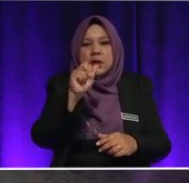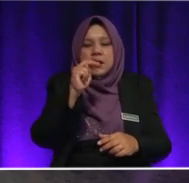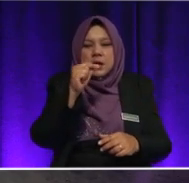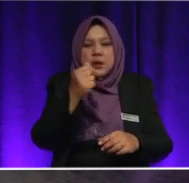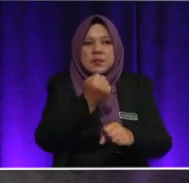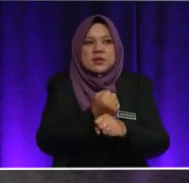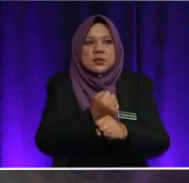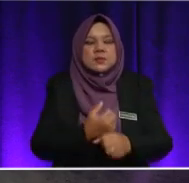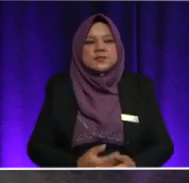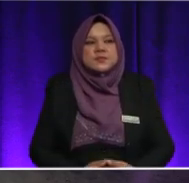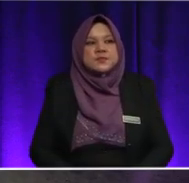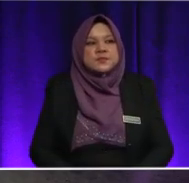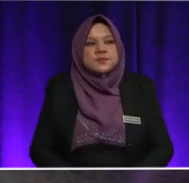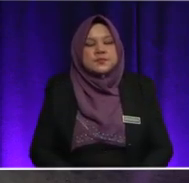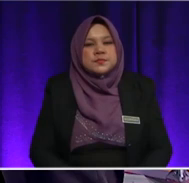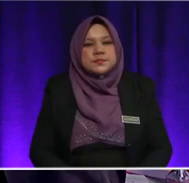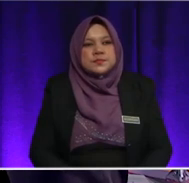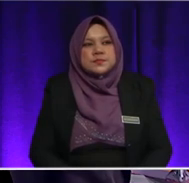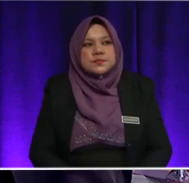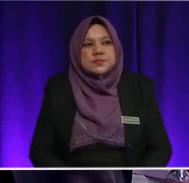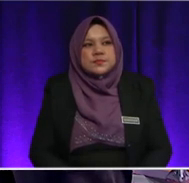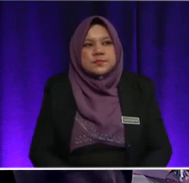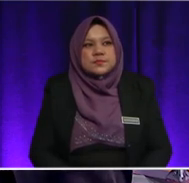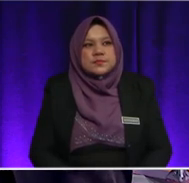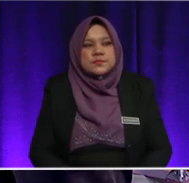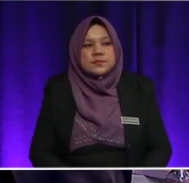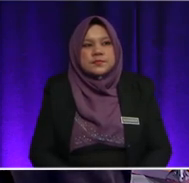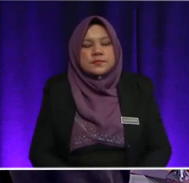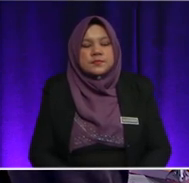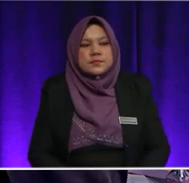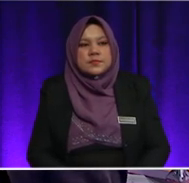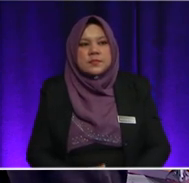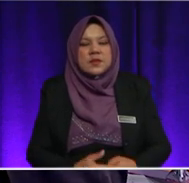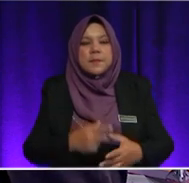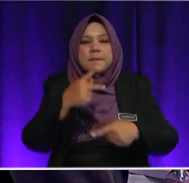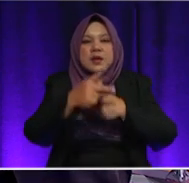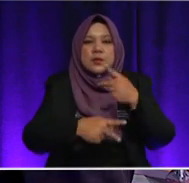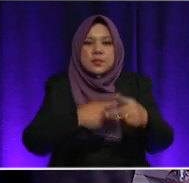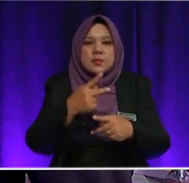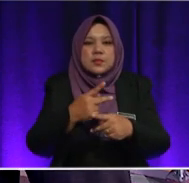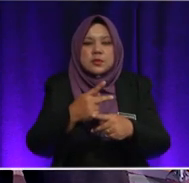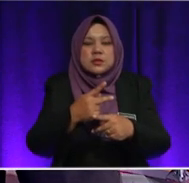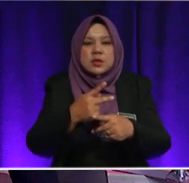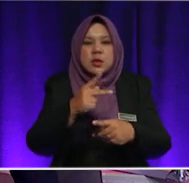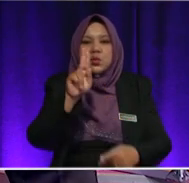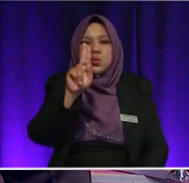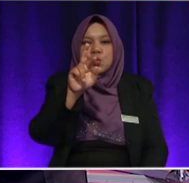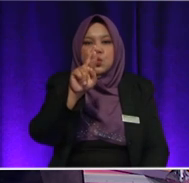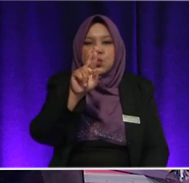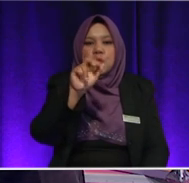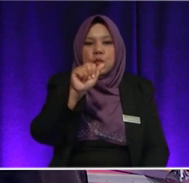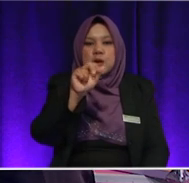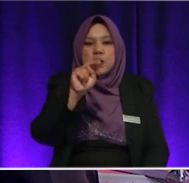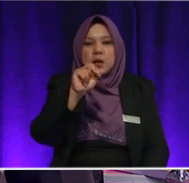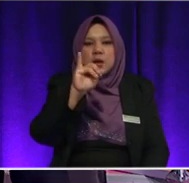sekali lagi oke juga tidak ada sekitar pemrosesan yuranium mungkin adik-adik ataupun